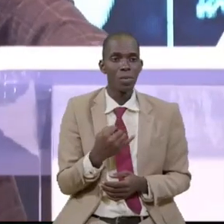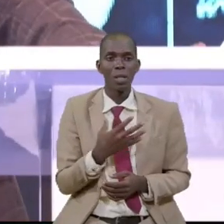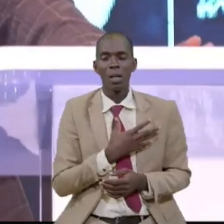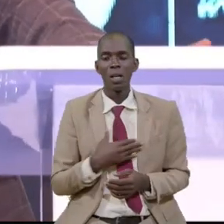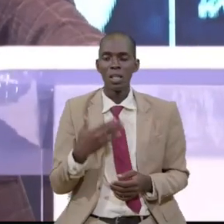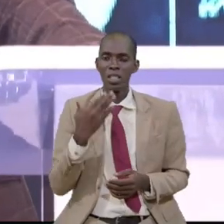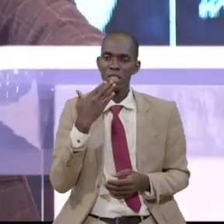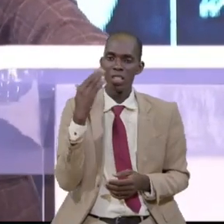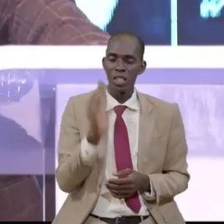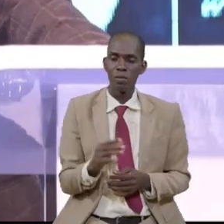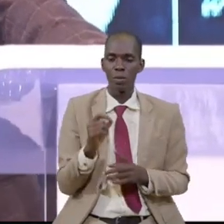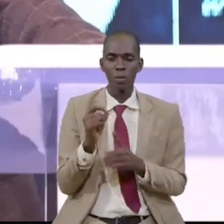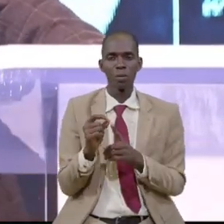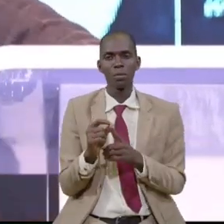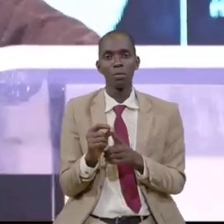médisance.